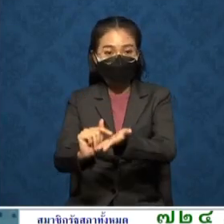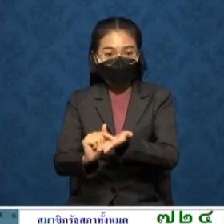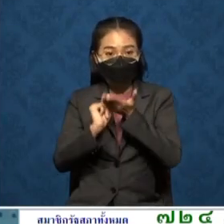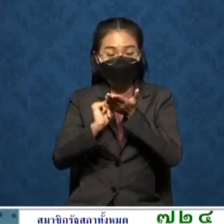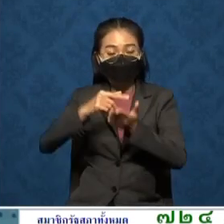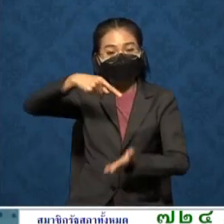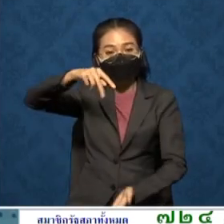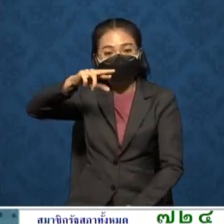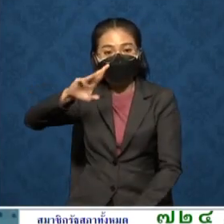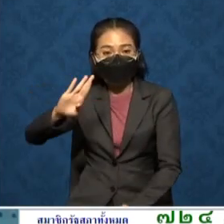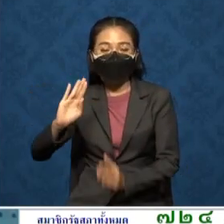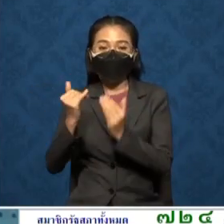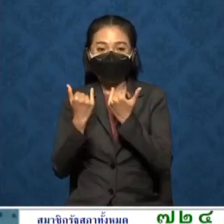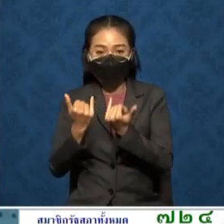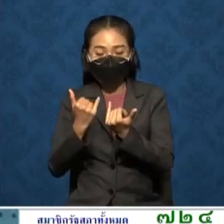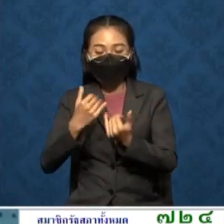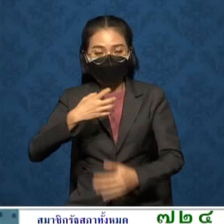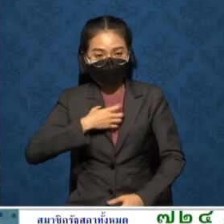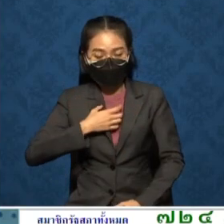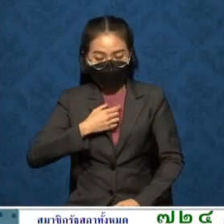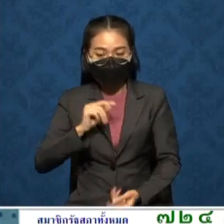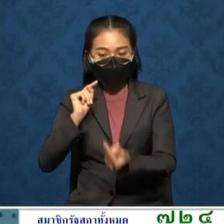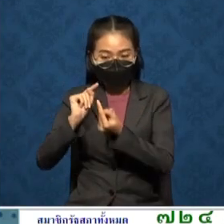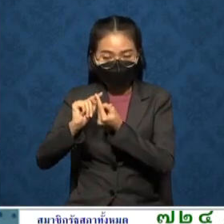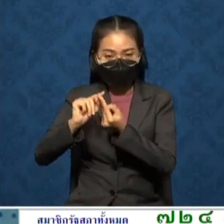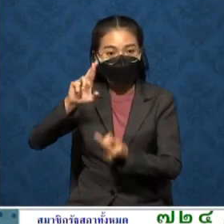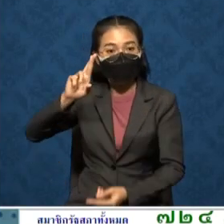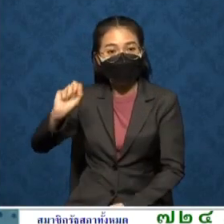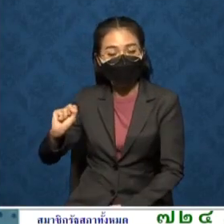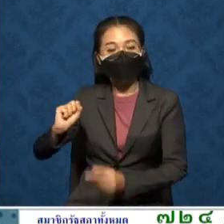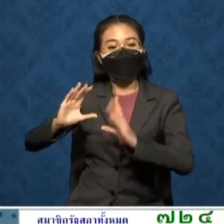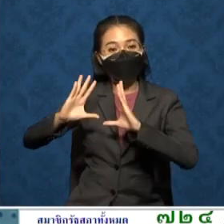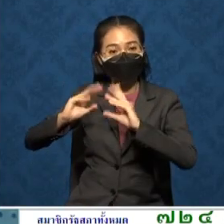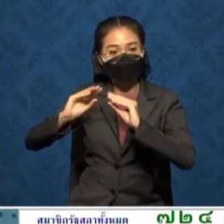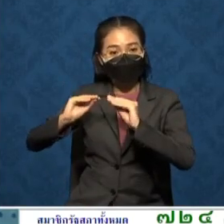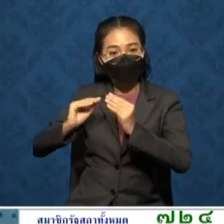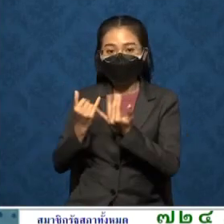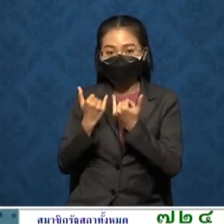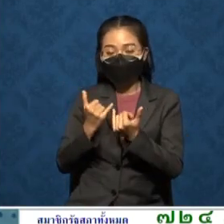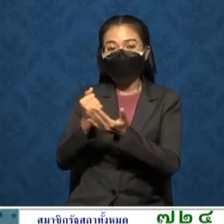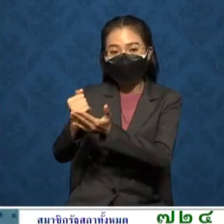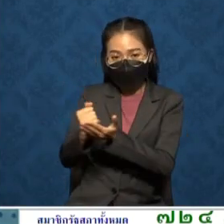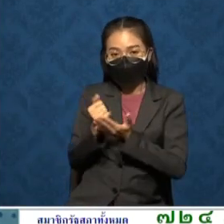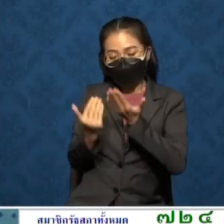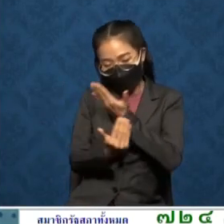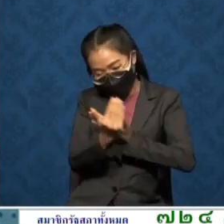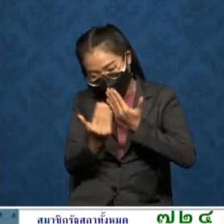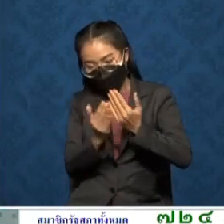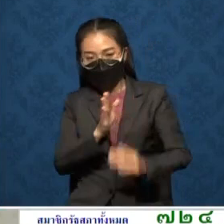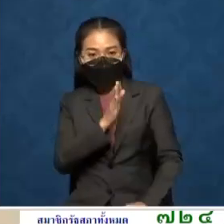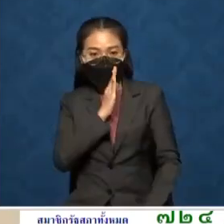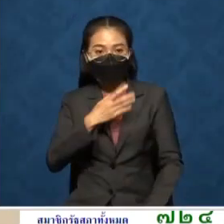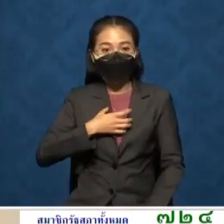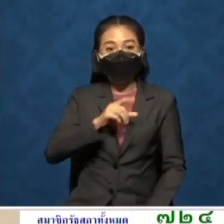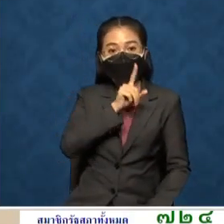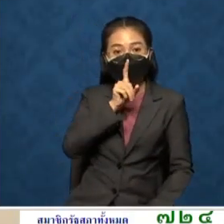ติฉบับนี้มาเพื่อที่ประชุมรัฐสภาได้กรุณาพิจารณาหากมีข้อซักถามหรือแนะนำอย่าง